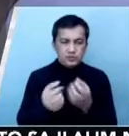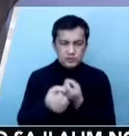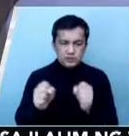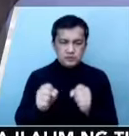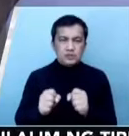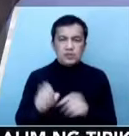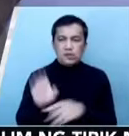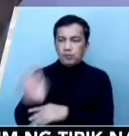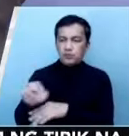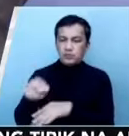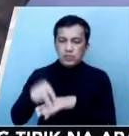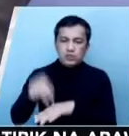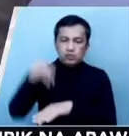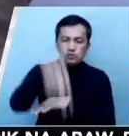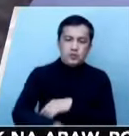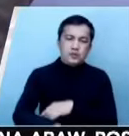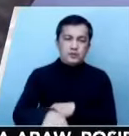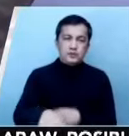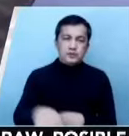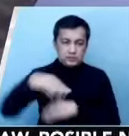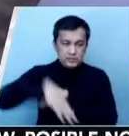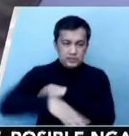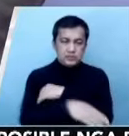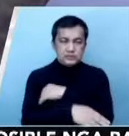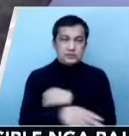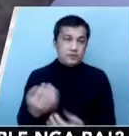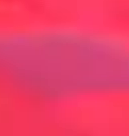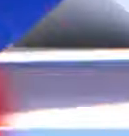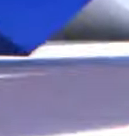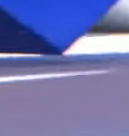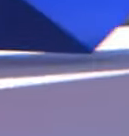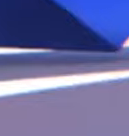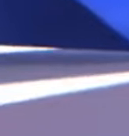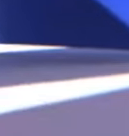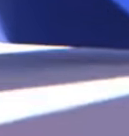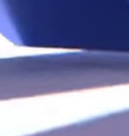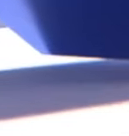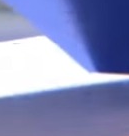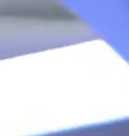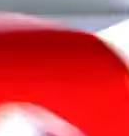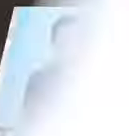sa kasagsagan ng apoy. Tinutukan yan ni June Federacion.